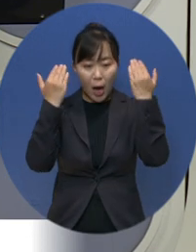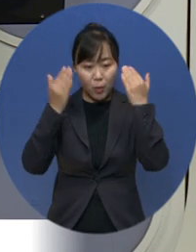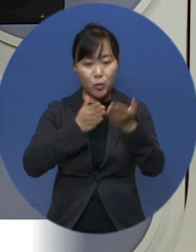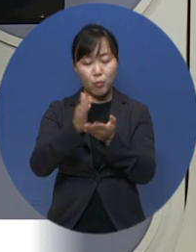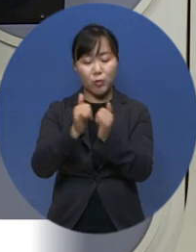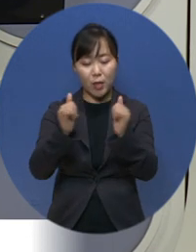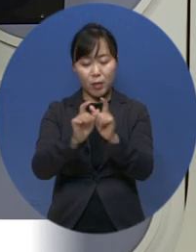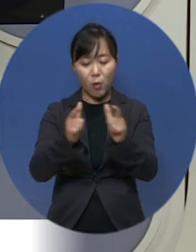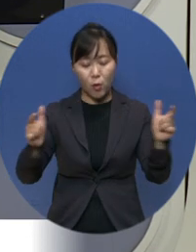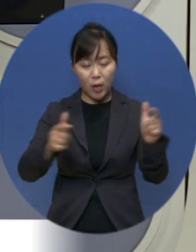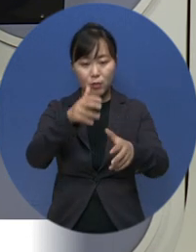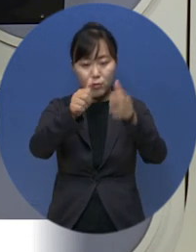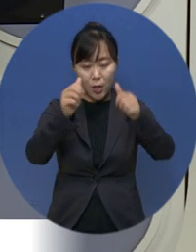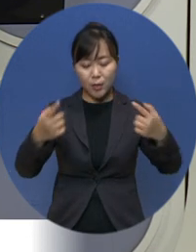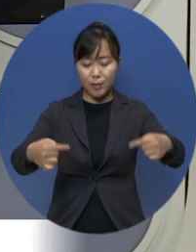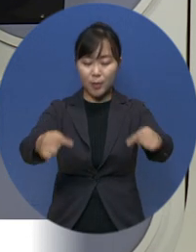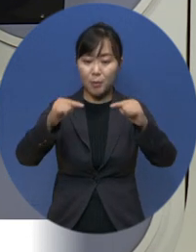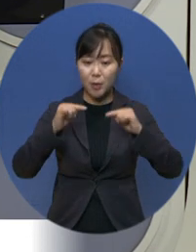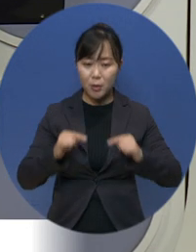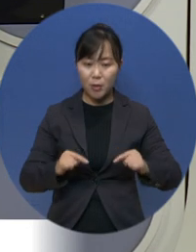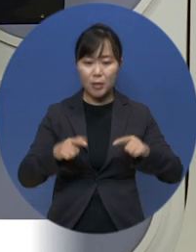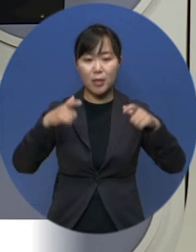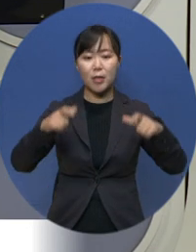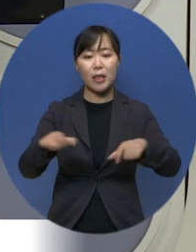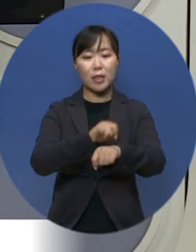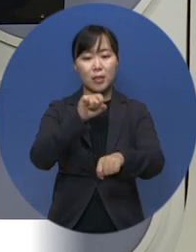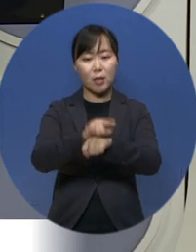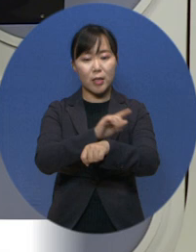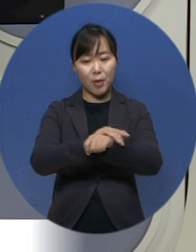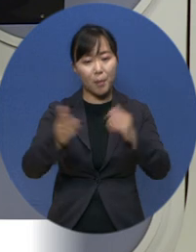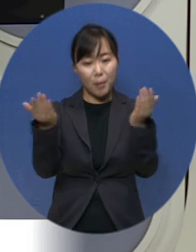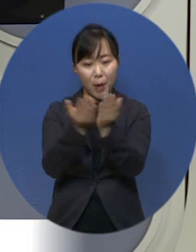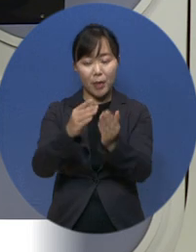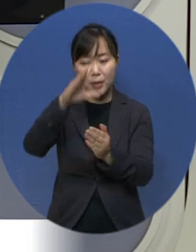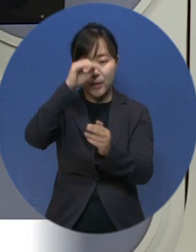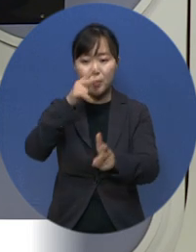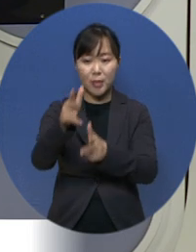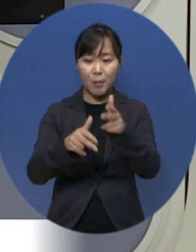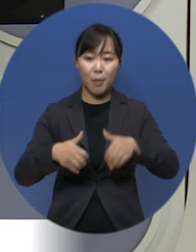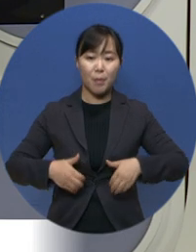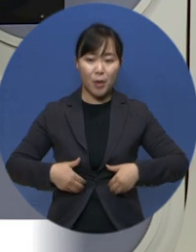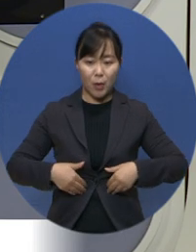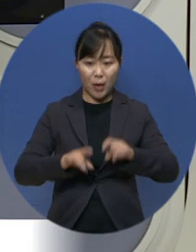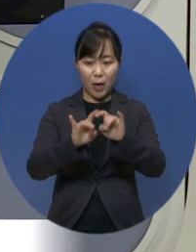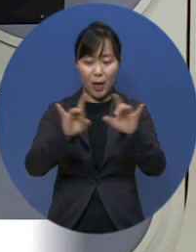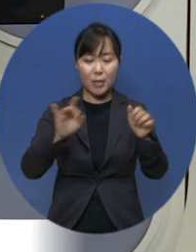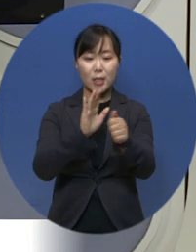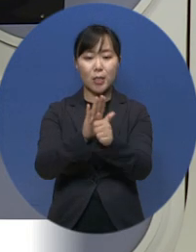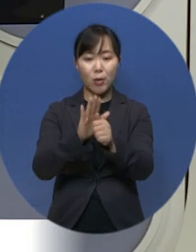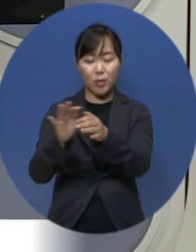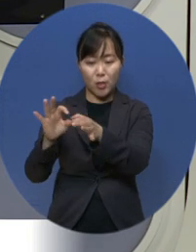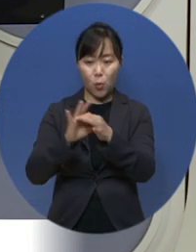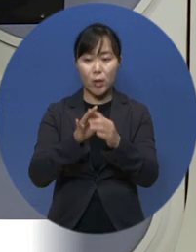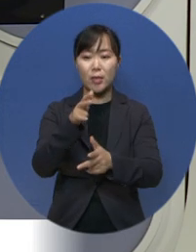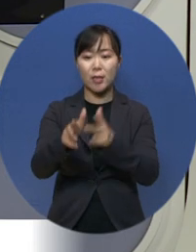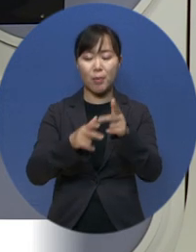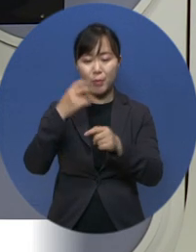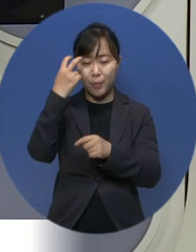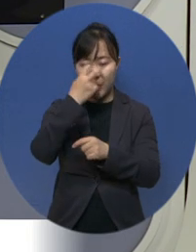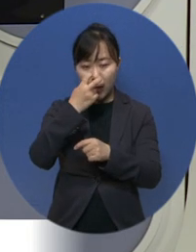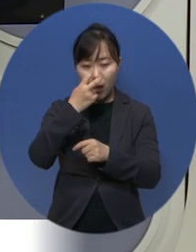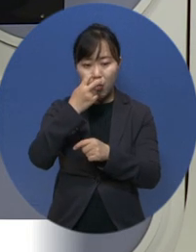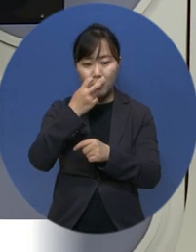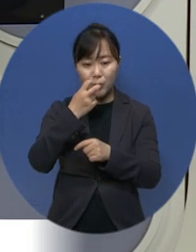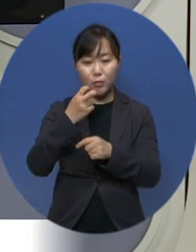다양한 주체들이 참여해 지역의 특성에 맞도록 시범 사업에 필요한 각종 지원 영계 사업 등을 탐색하고